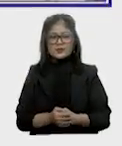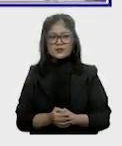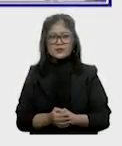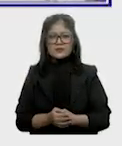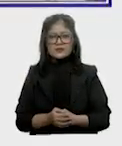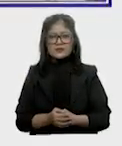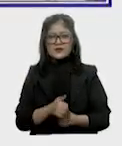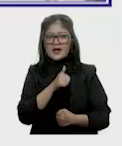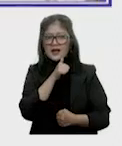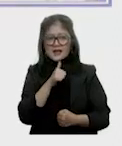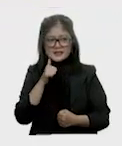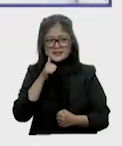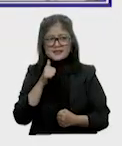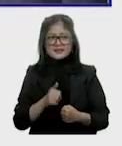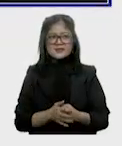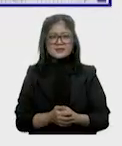Pak Anies Baswedan.